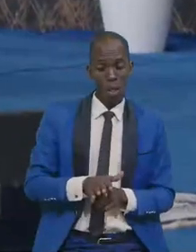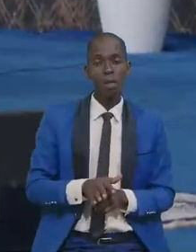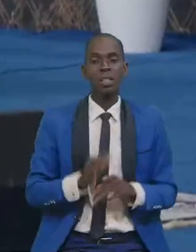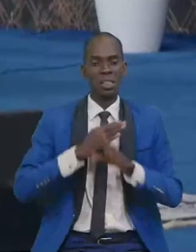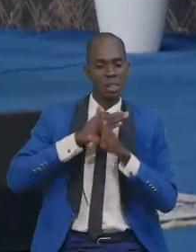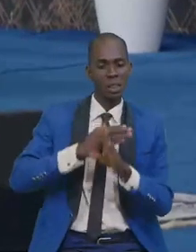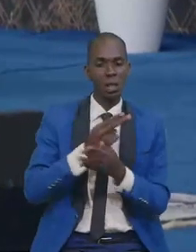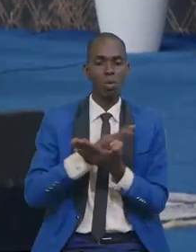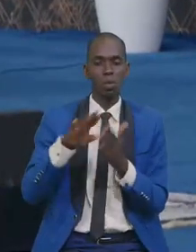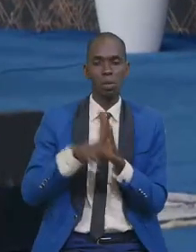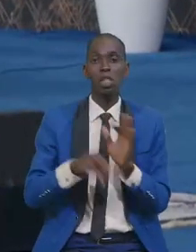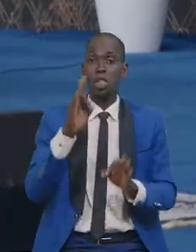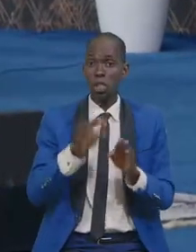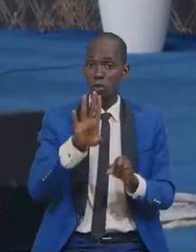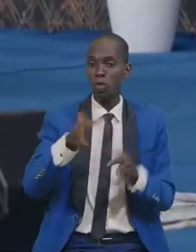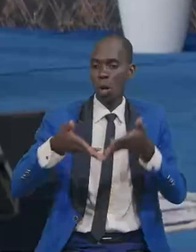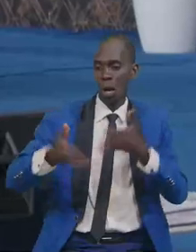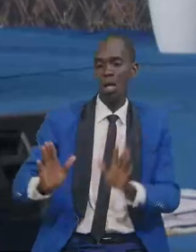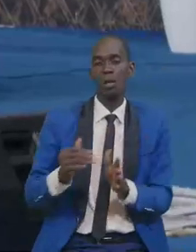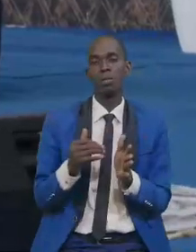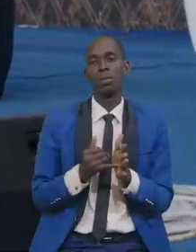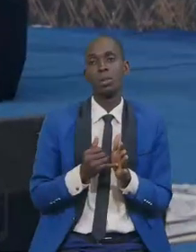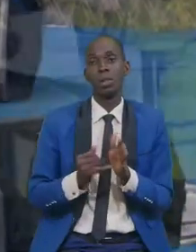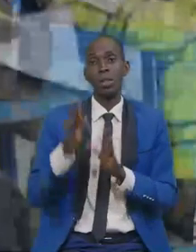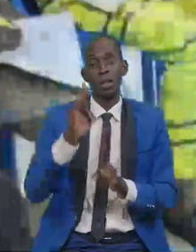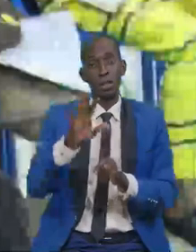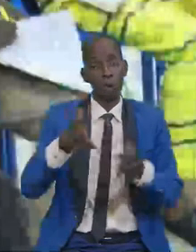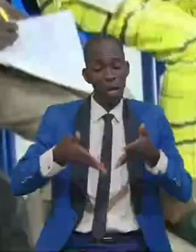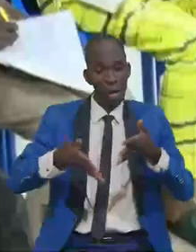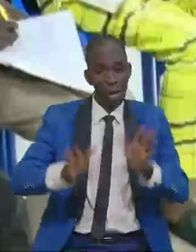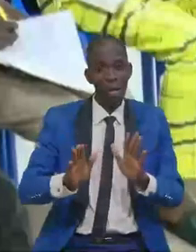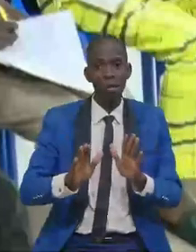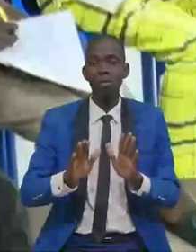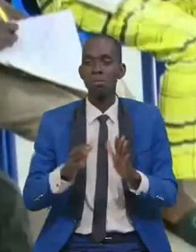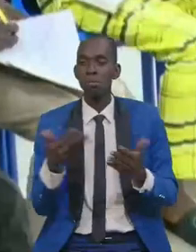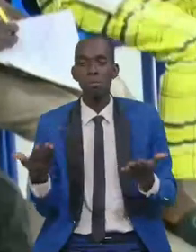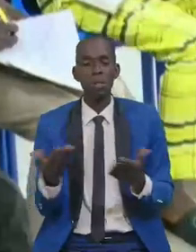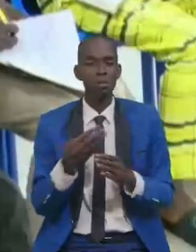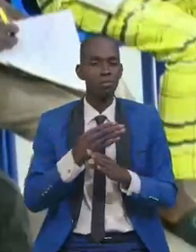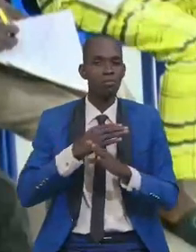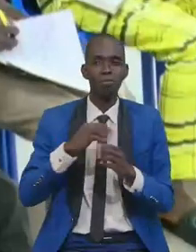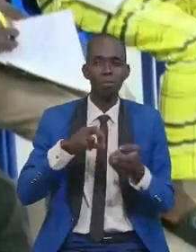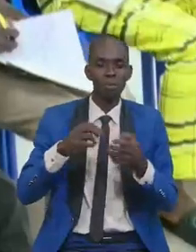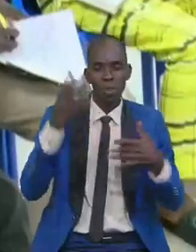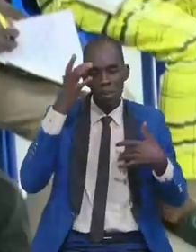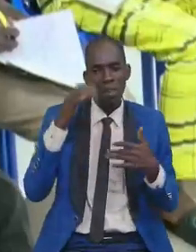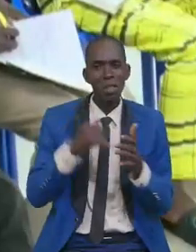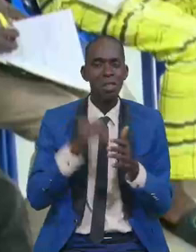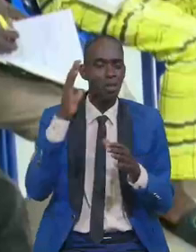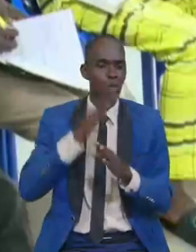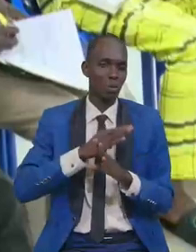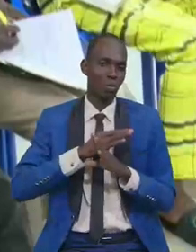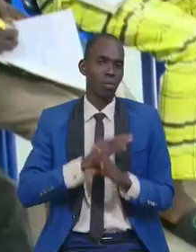sainteté. Si vous la permettez, la persécution empêche la sainteté. Si vous la permettez, si vous la laissez, les activités de